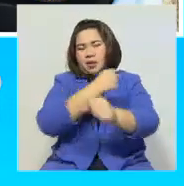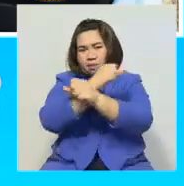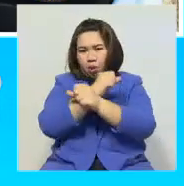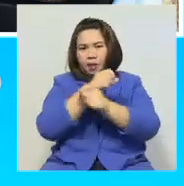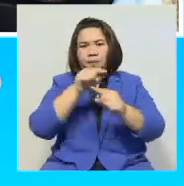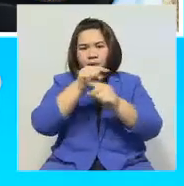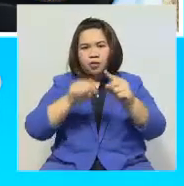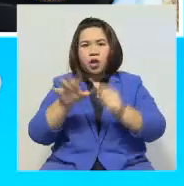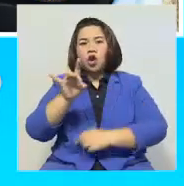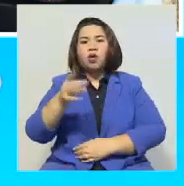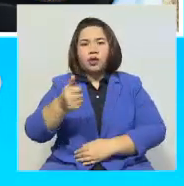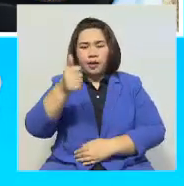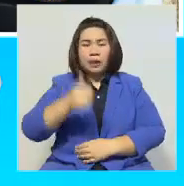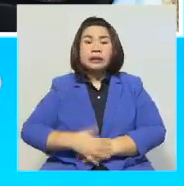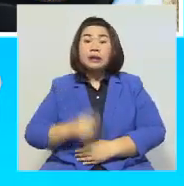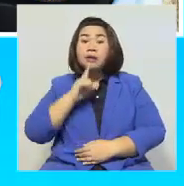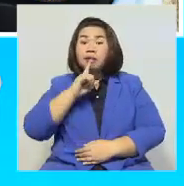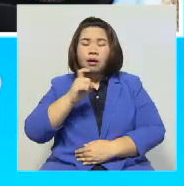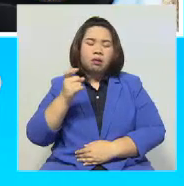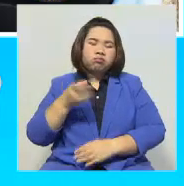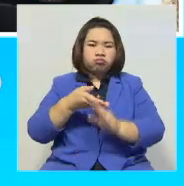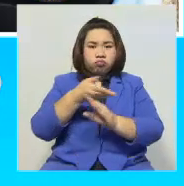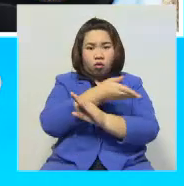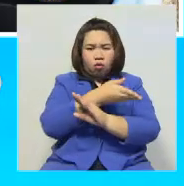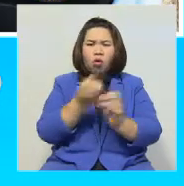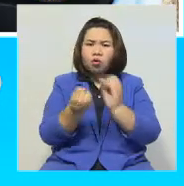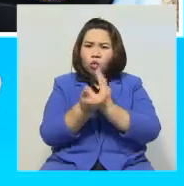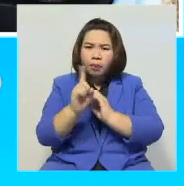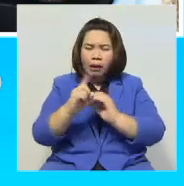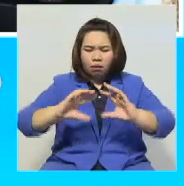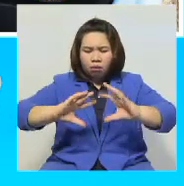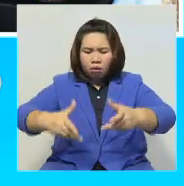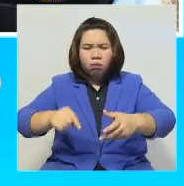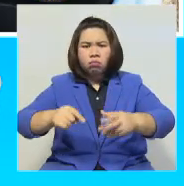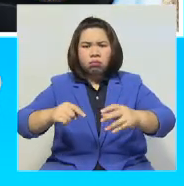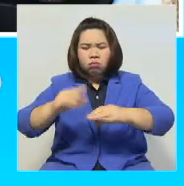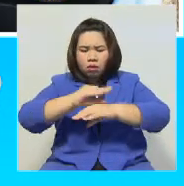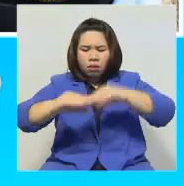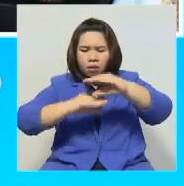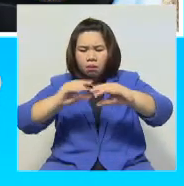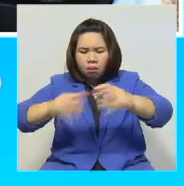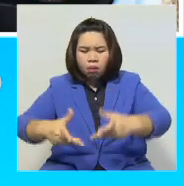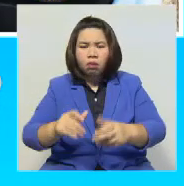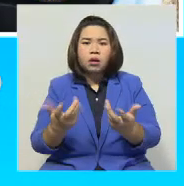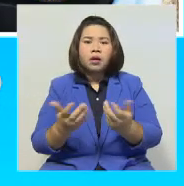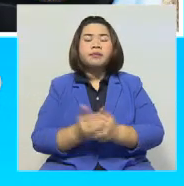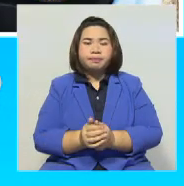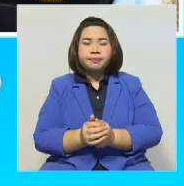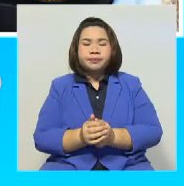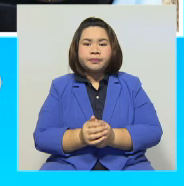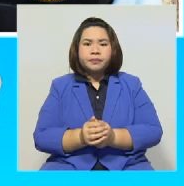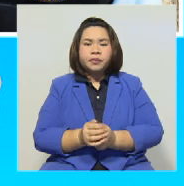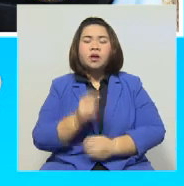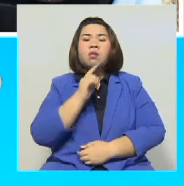นะครับ ค่ะช่วงที่พังลงมาเนี่ยก่อนหน้านี้ได้รับผลกระทบในส่วนไหนยังไงบ้างไหมคะ ในส่วนของ